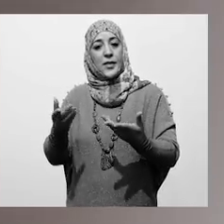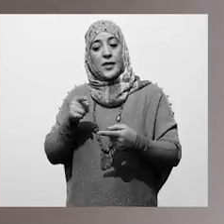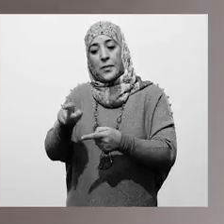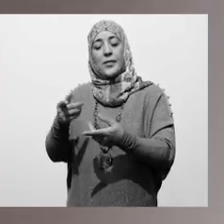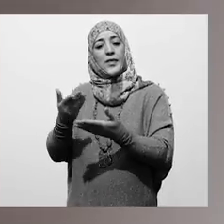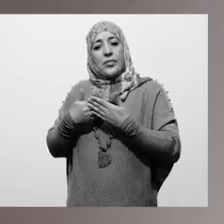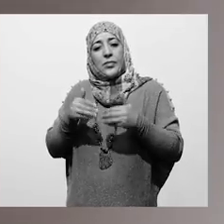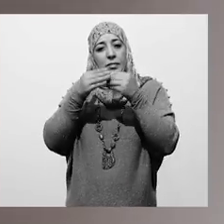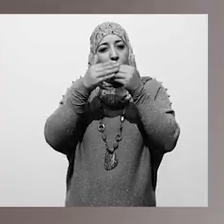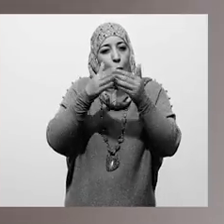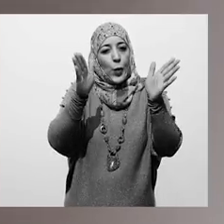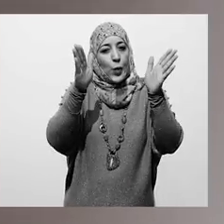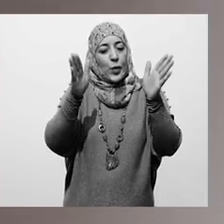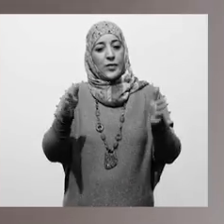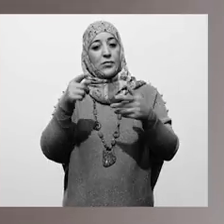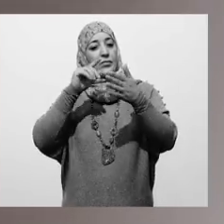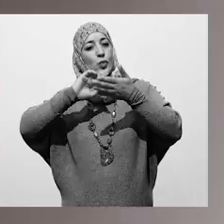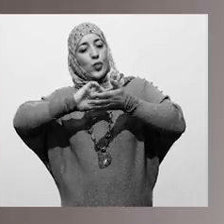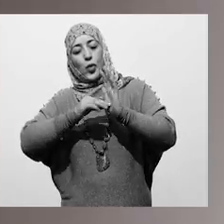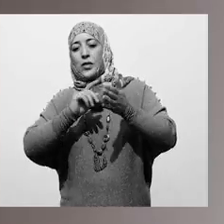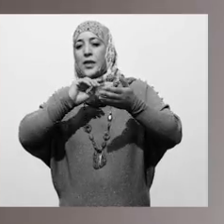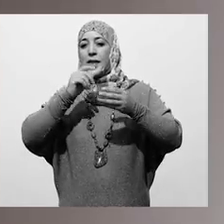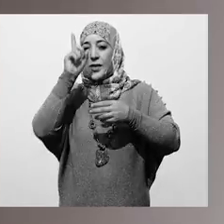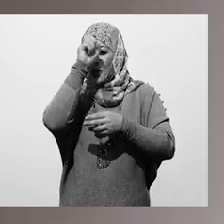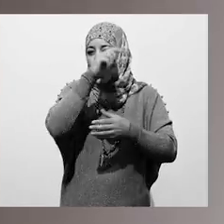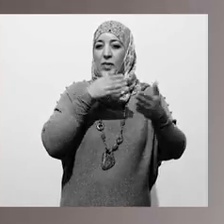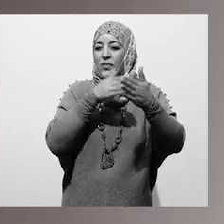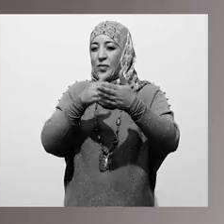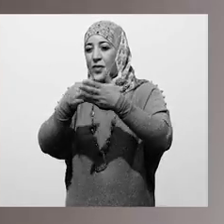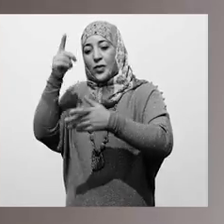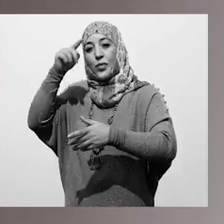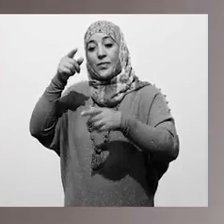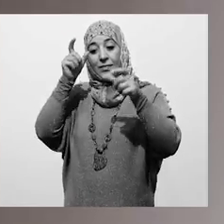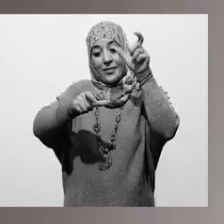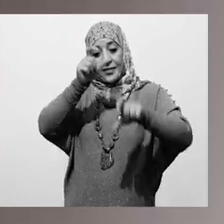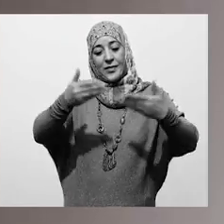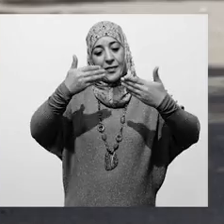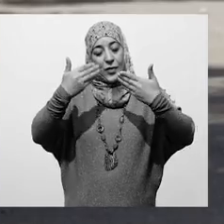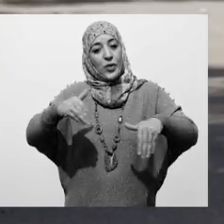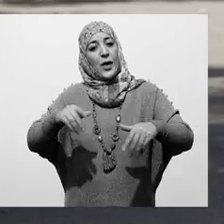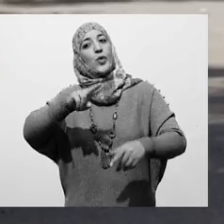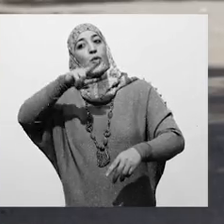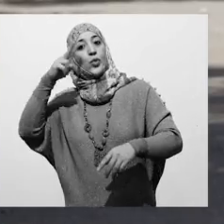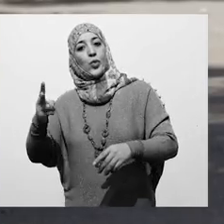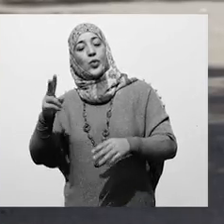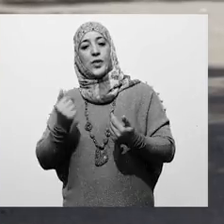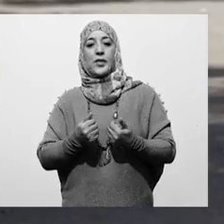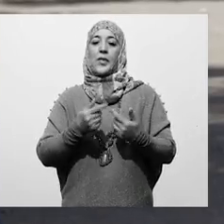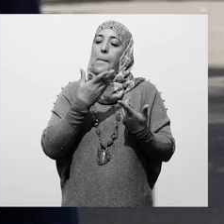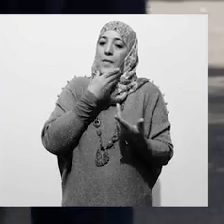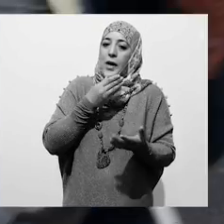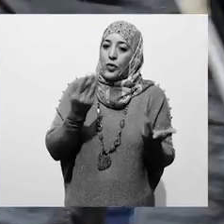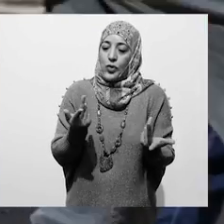m'a aidé à découvrir les difficultés qu'ils rencontrent, les autres gens qui portent des